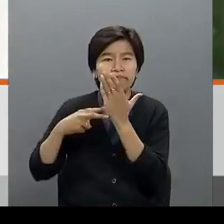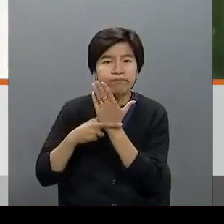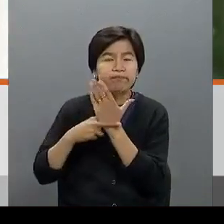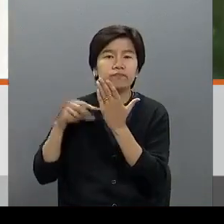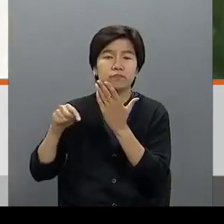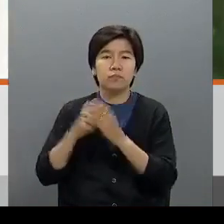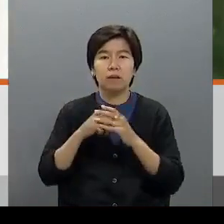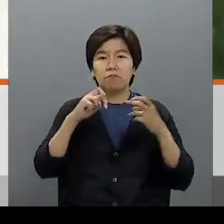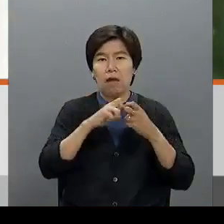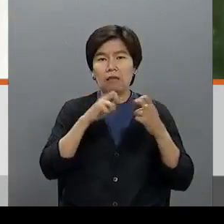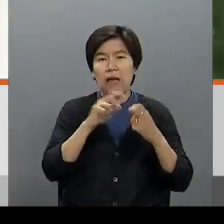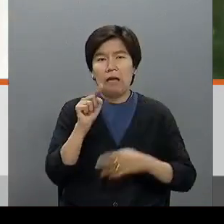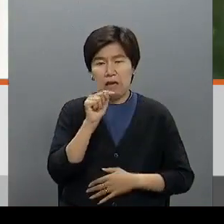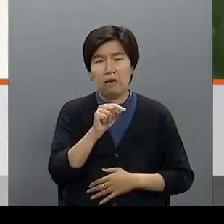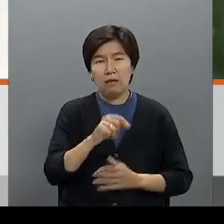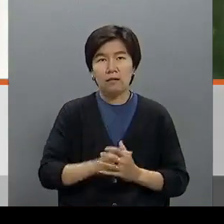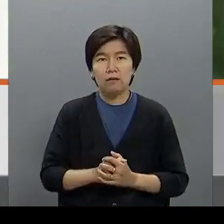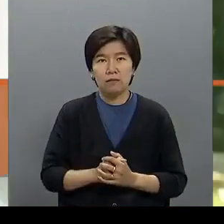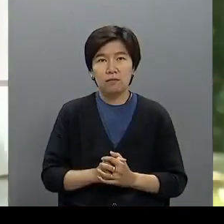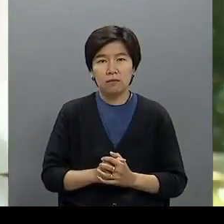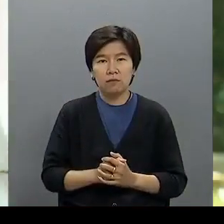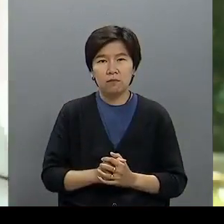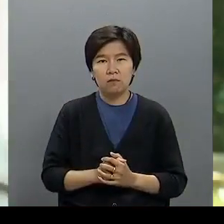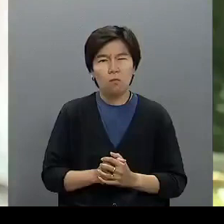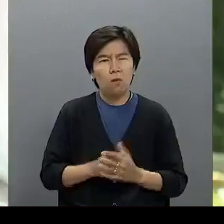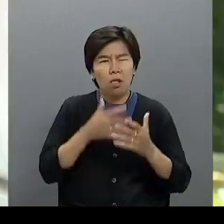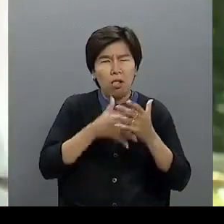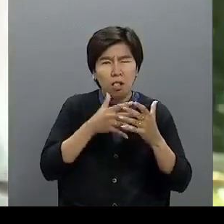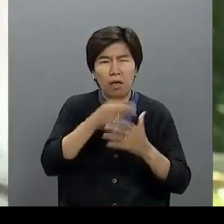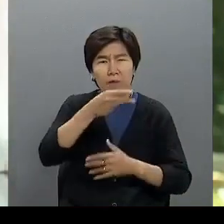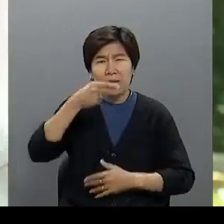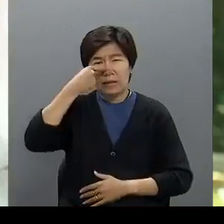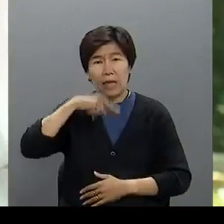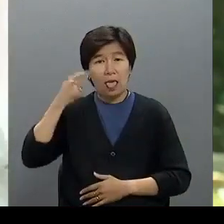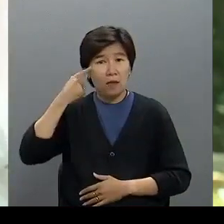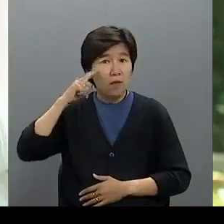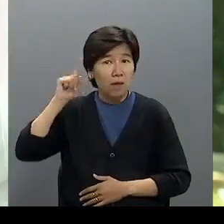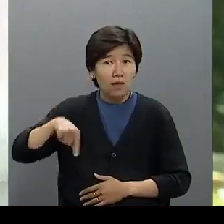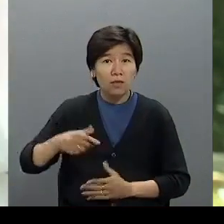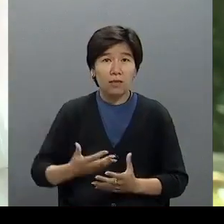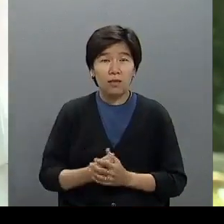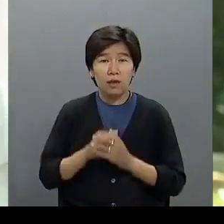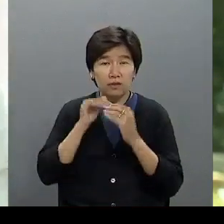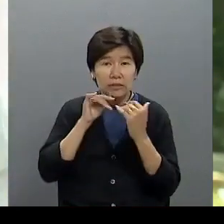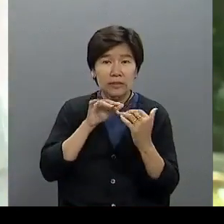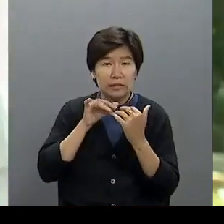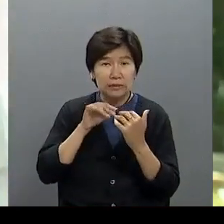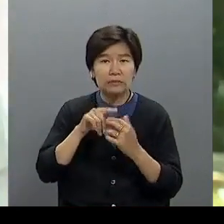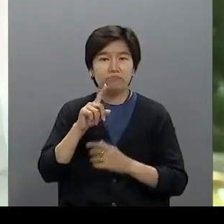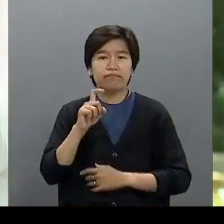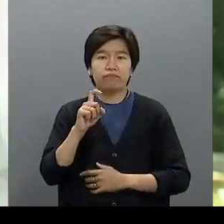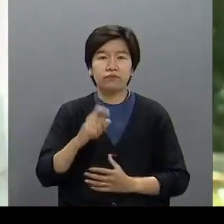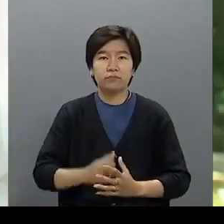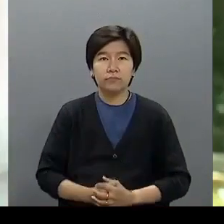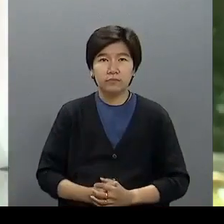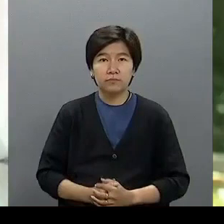ารถือว่าเป็นอุปสรรคใหญ่นะครับในทักษะภาษาไทยที่เป็นภาษาในการสื่อสารแล้วก็เรียนรู้ของเด็กๆขณะที่มาตรการ